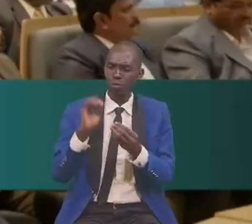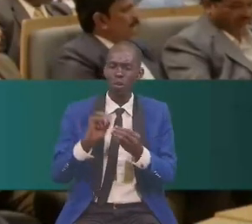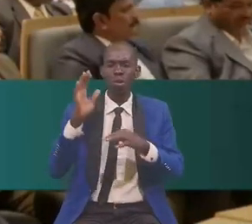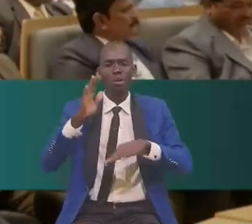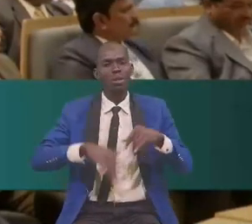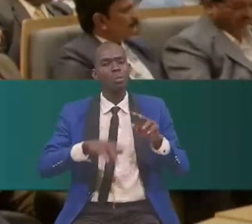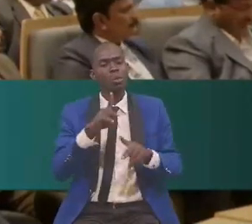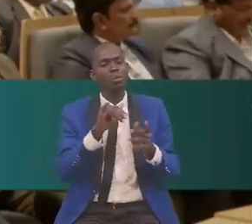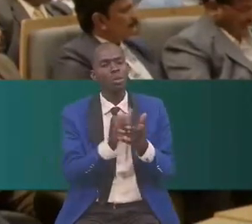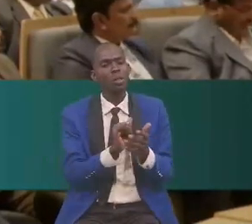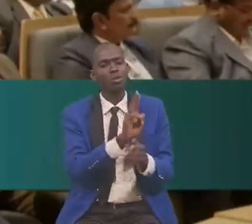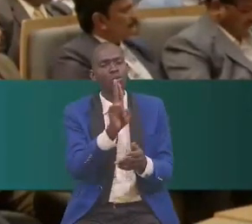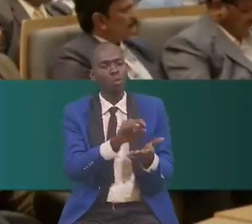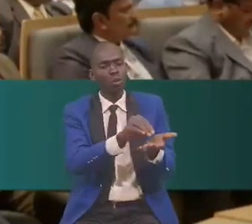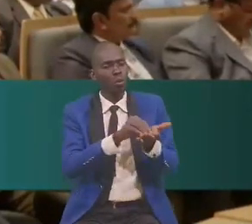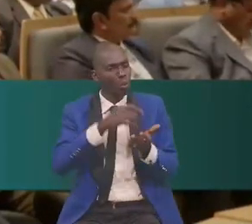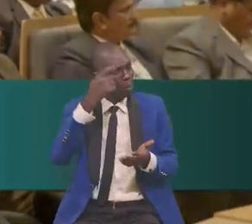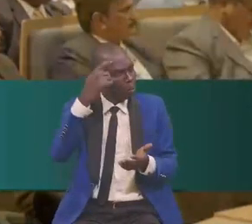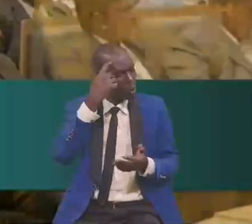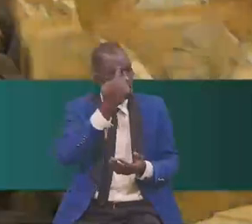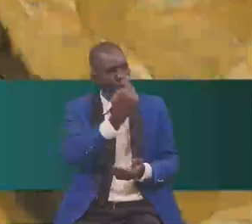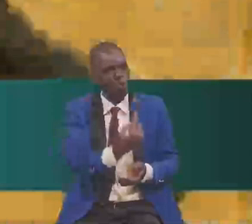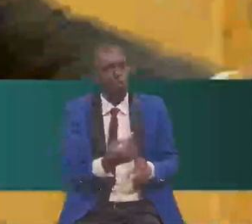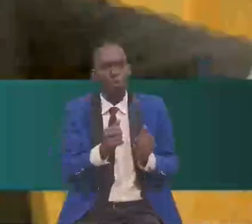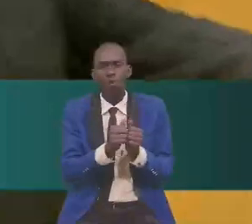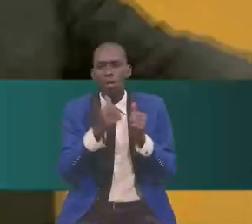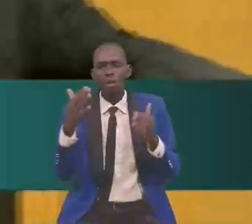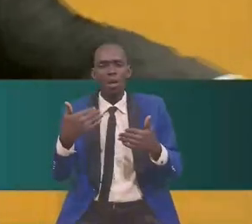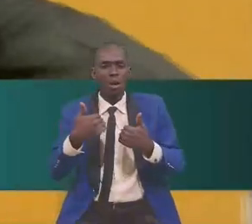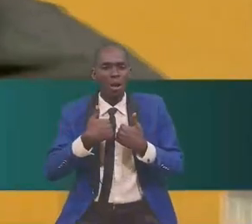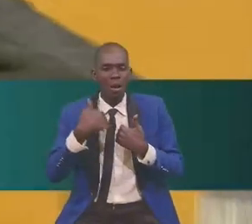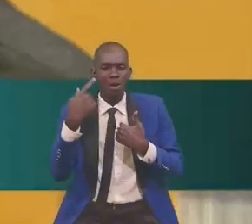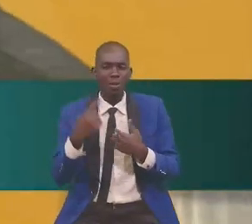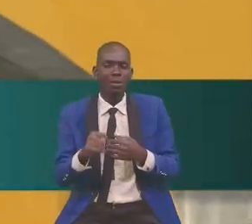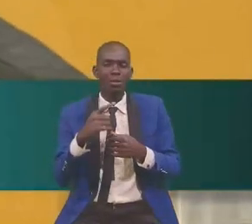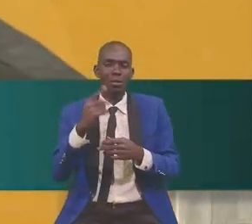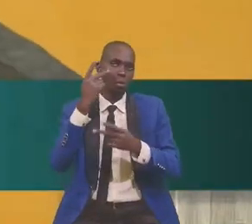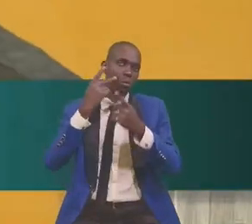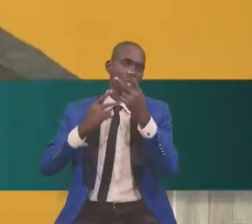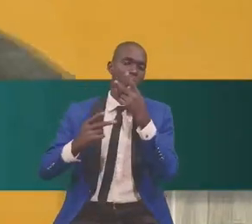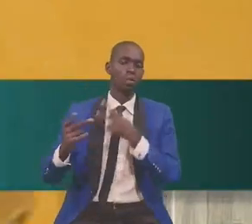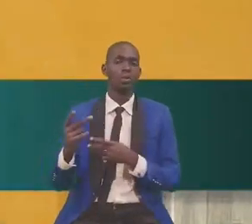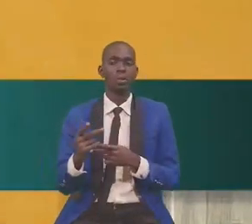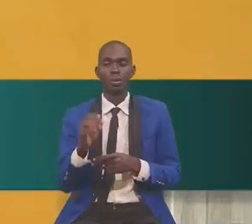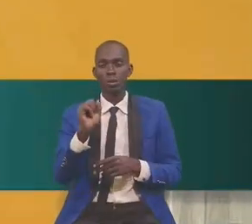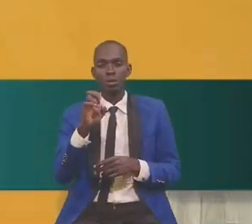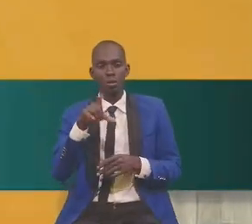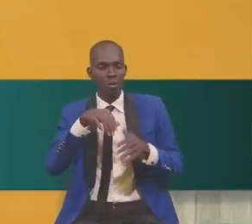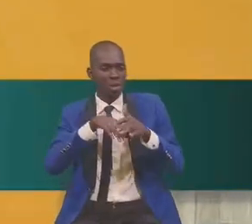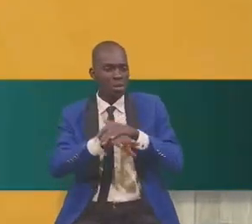travaillent avec leur cerveau sans avoir la prédiction de la prophétie. Ils entrent dans chaque maison. Verset 4,